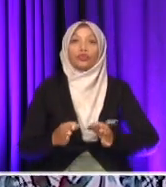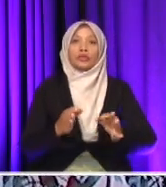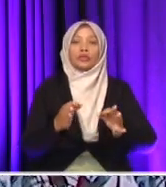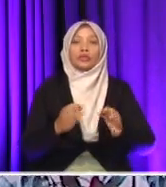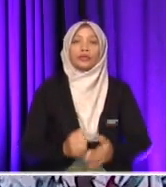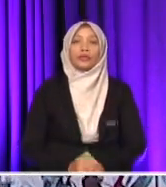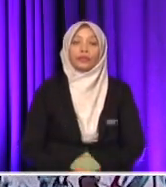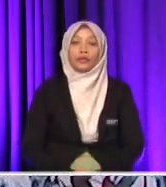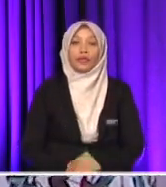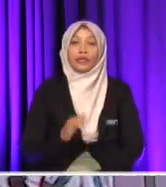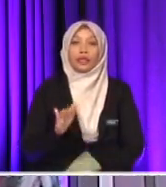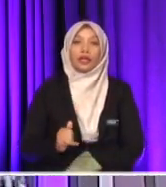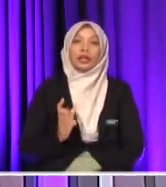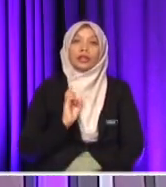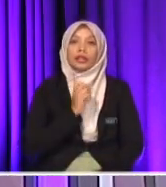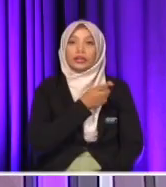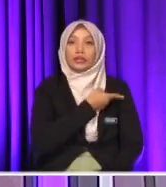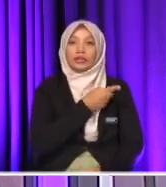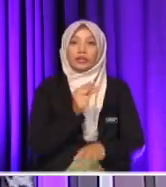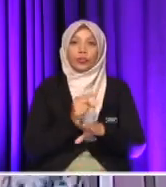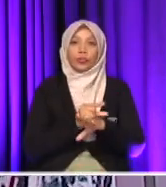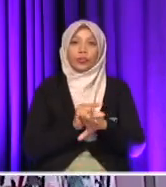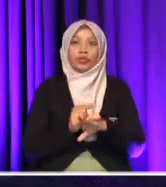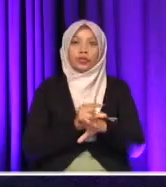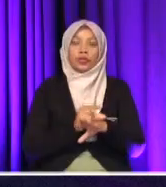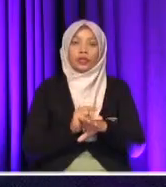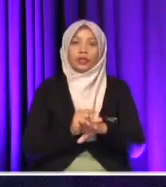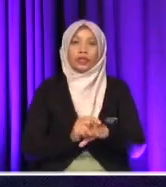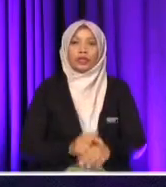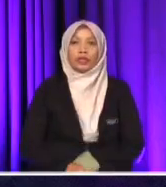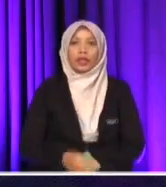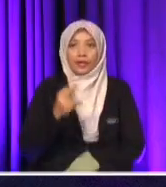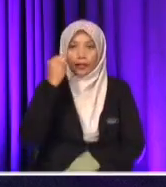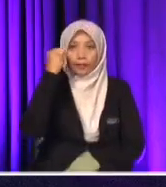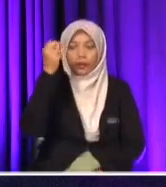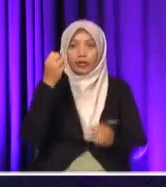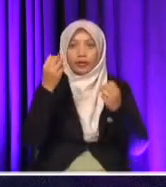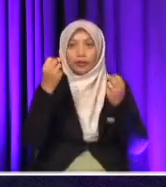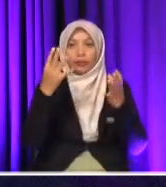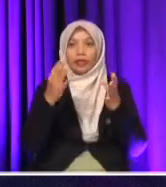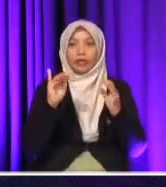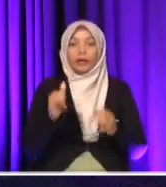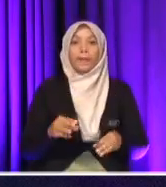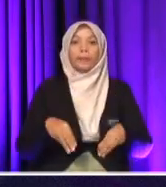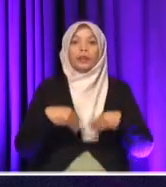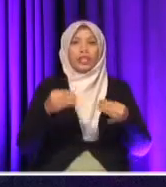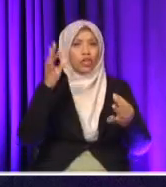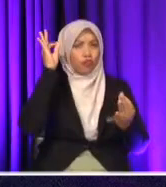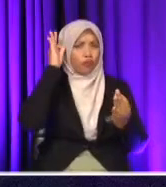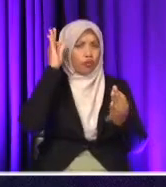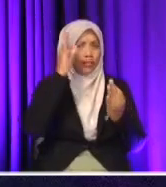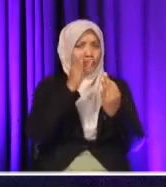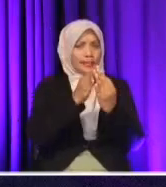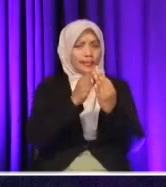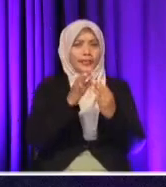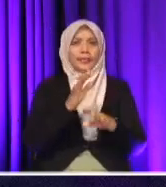gunakan. Okey? Alhamdulillah, nampaknya ramai yang memberikan fokus yang terbaik pada segmen kita pada hari ini,